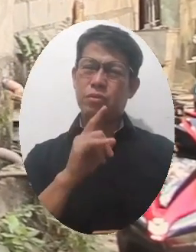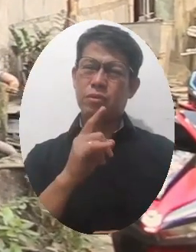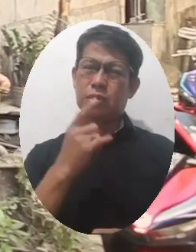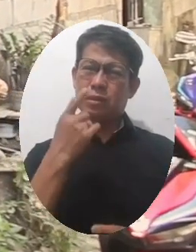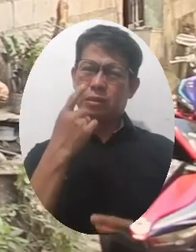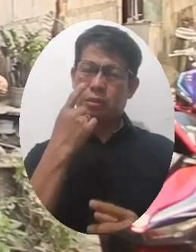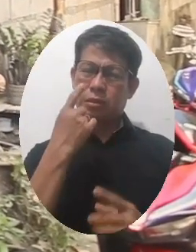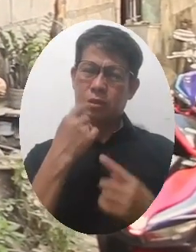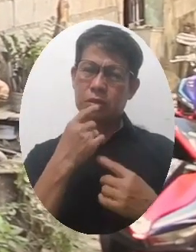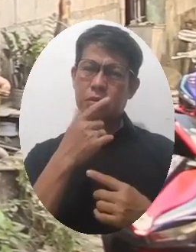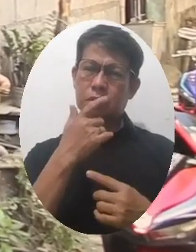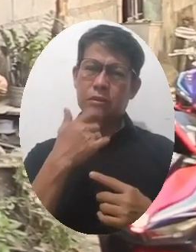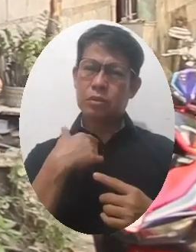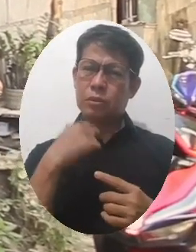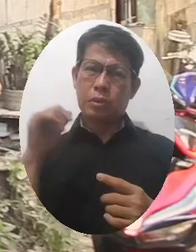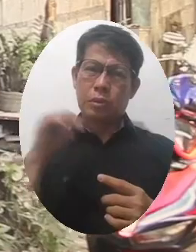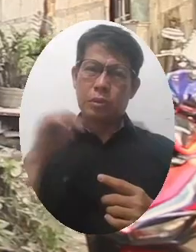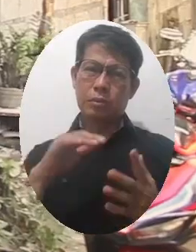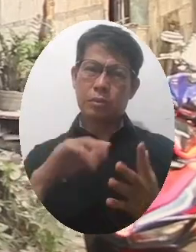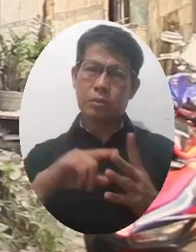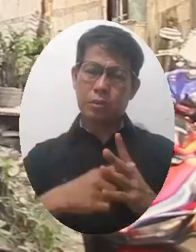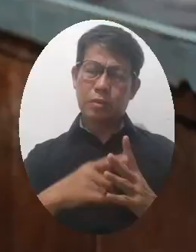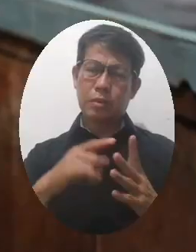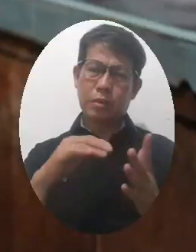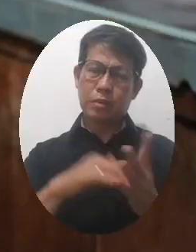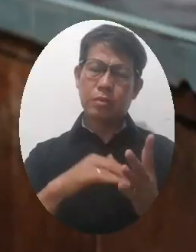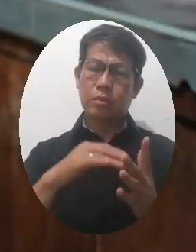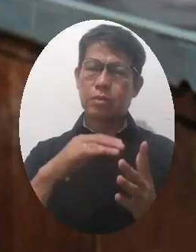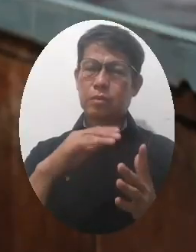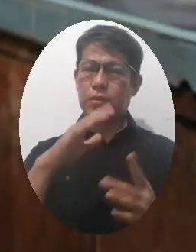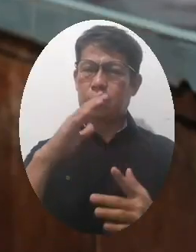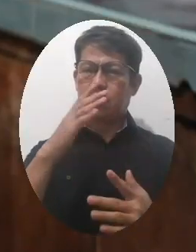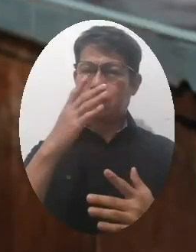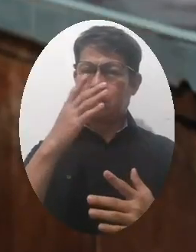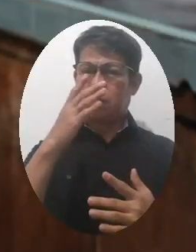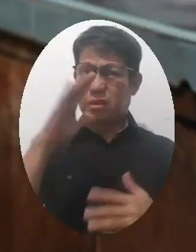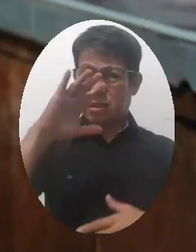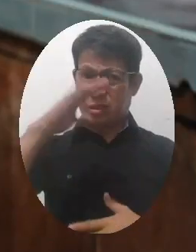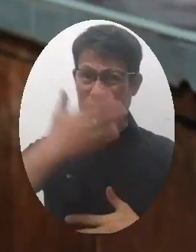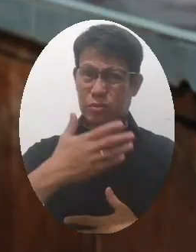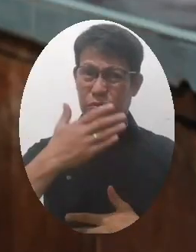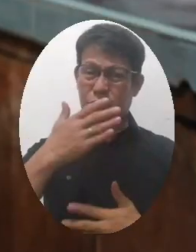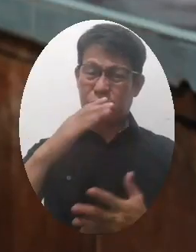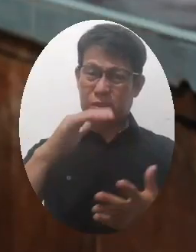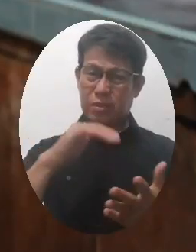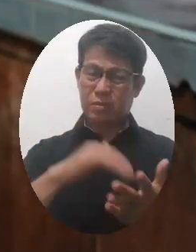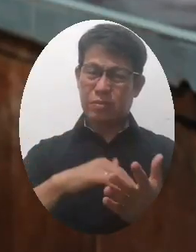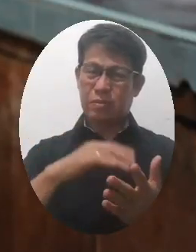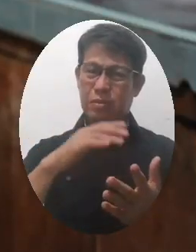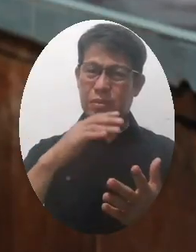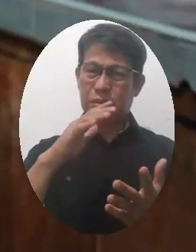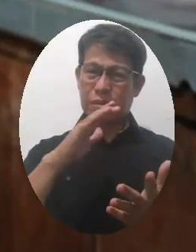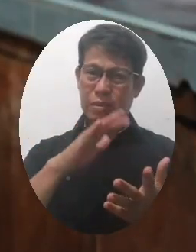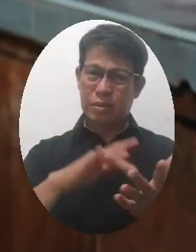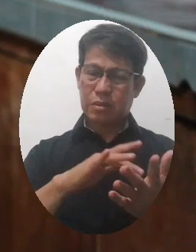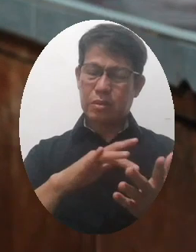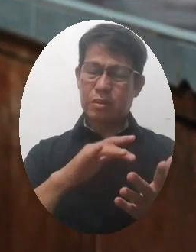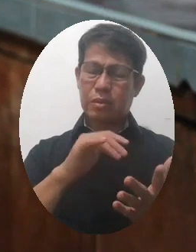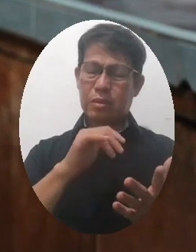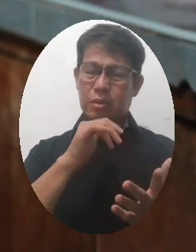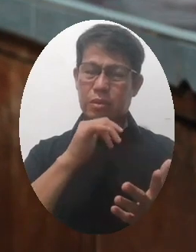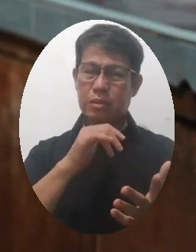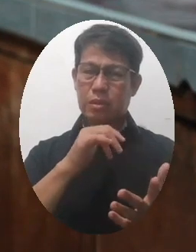Iniyak ko po sa doktor yun na ayokong mag-back to zero kasi nandito na kami sa point na 2 months, hindi na